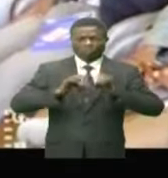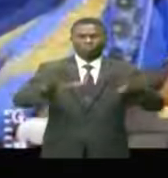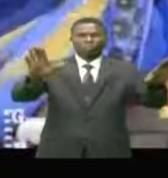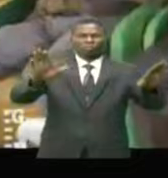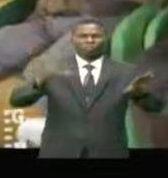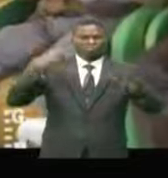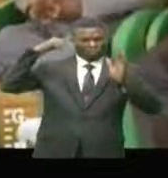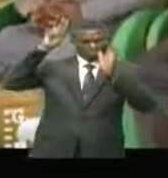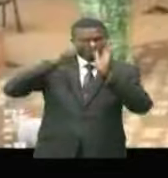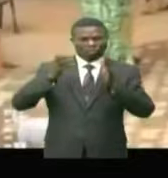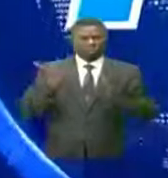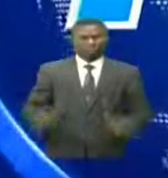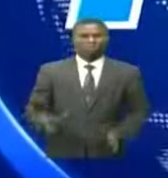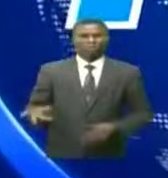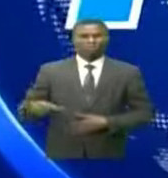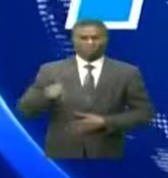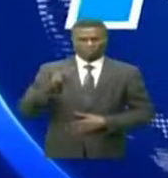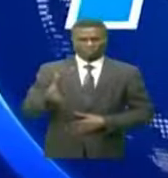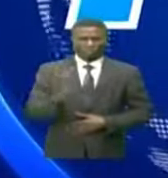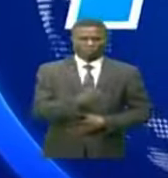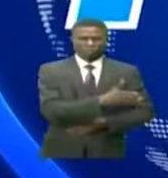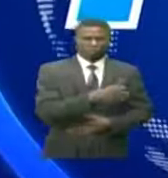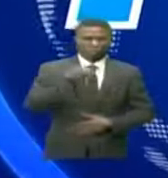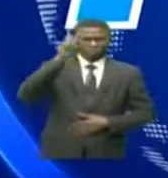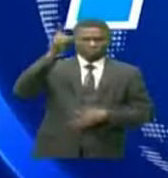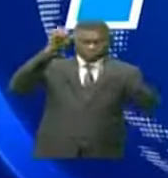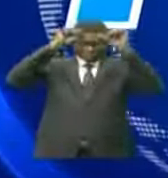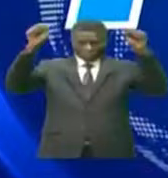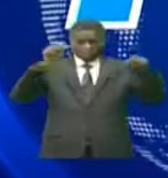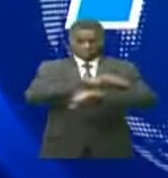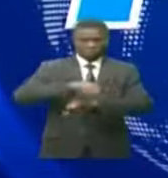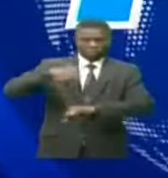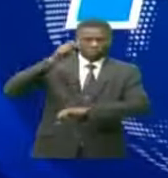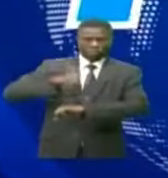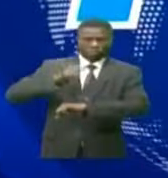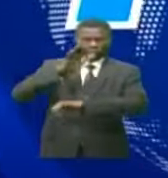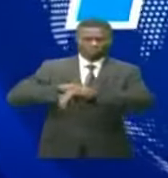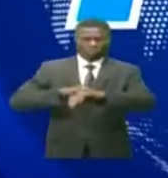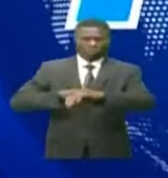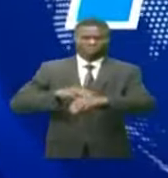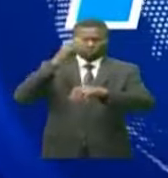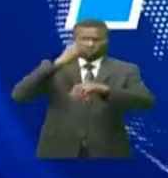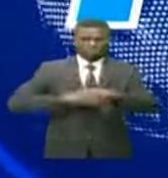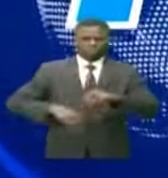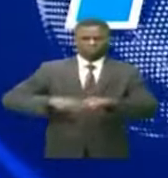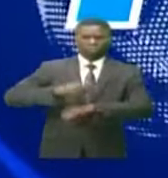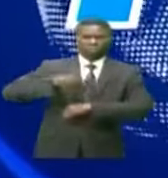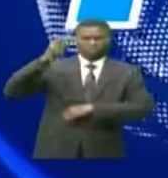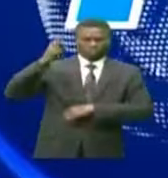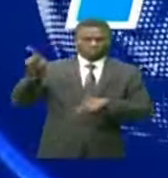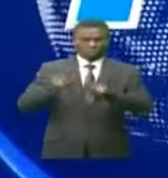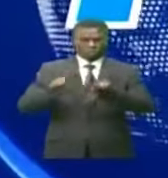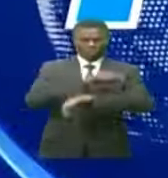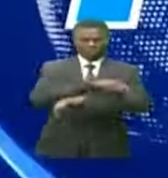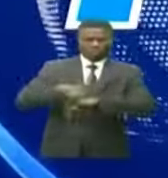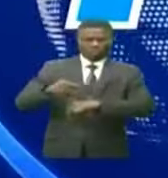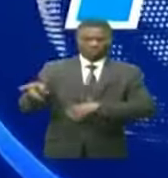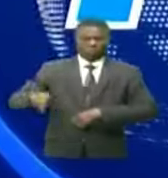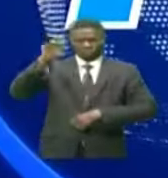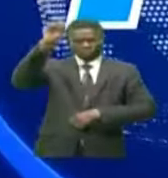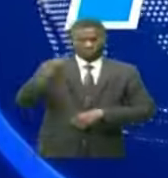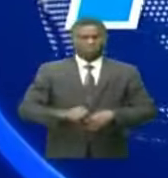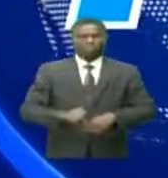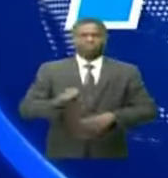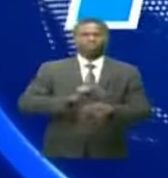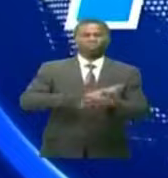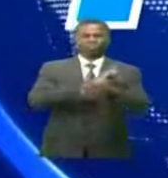le gouverneur de province. Le premier président de la Cour d'appel et le procureur général près la même cour dans la province du Sud-Kivu,